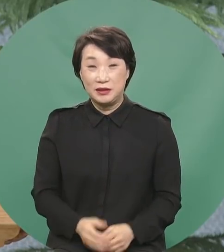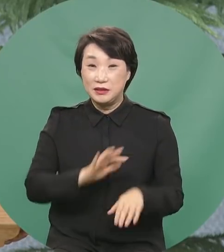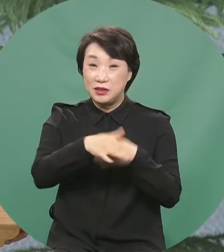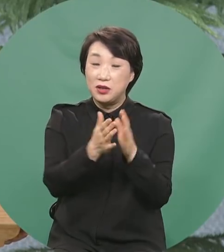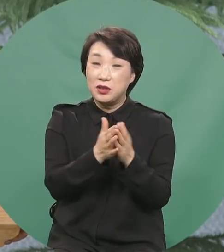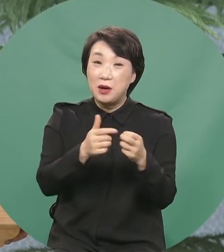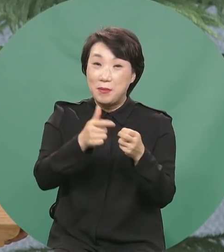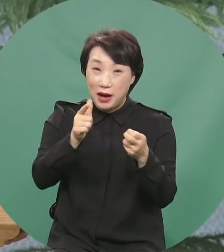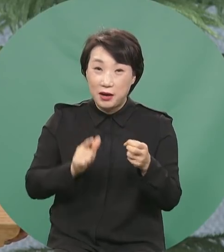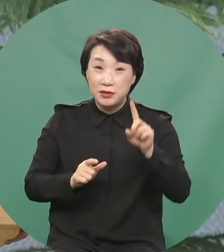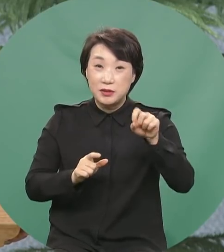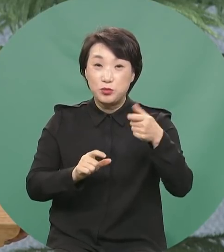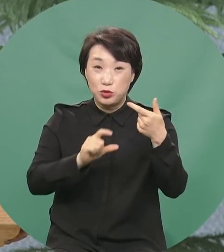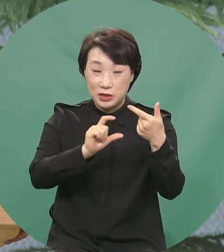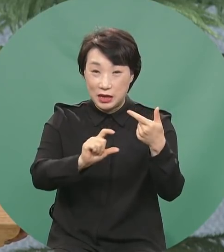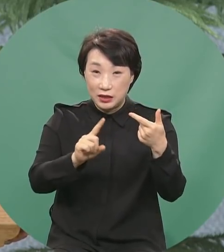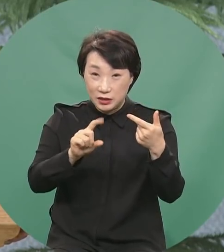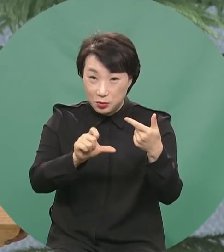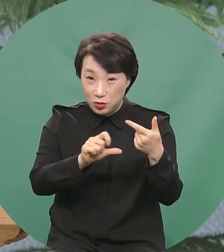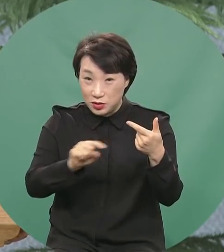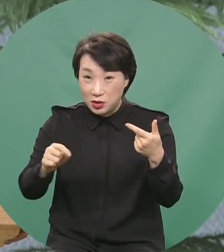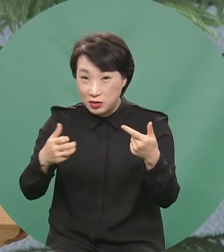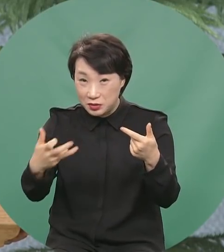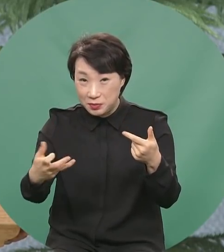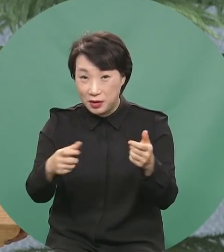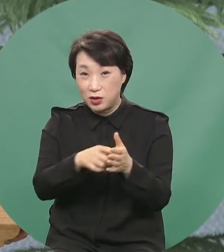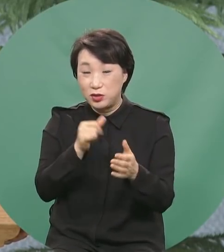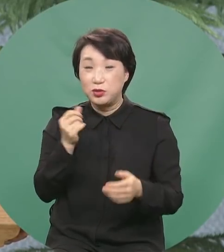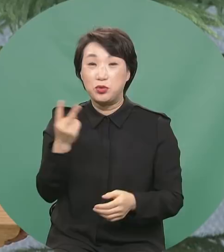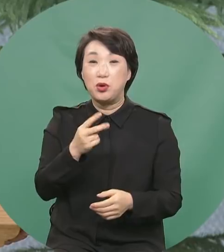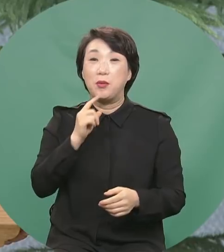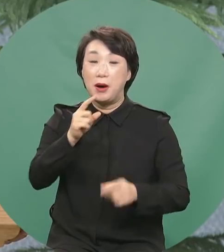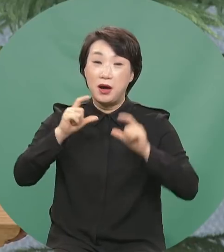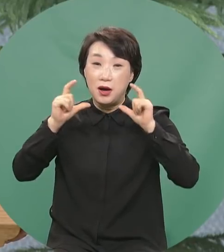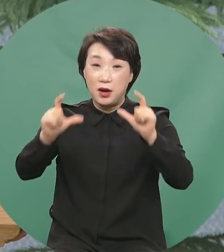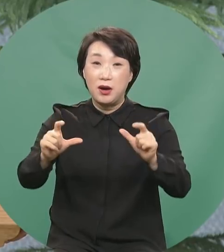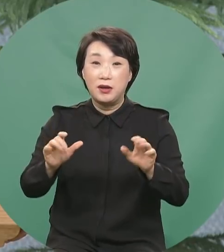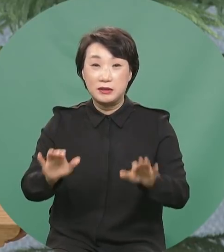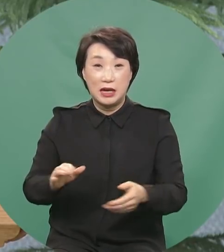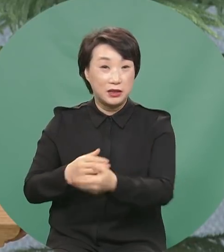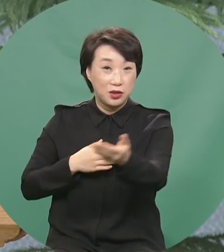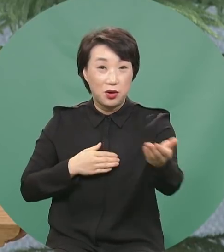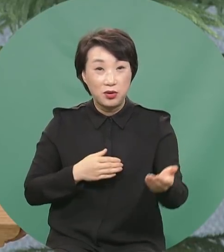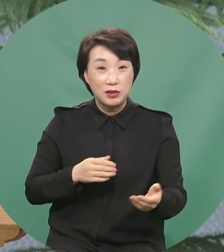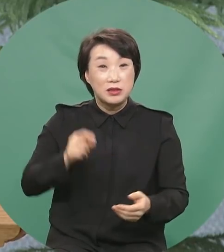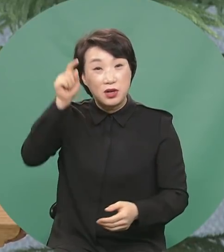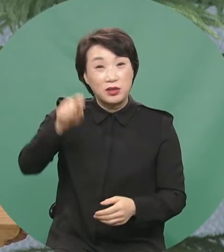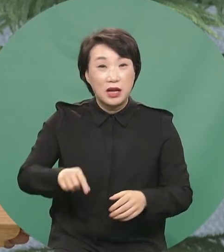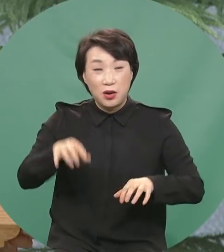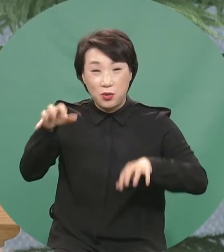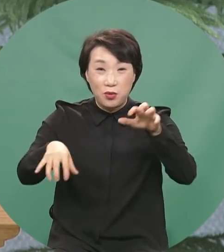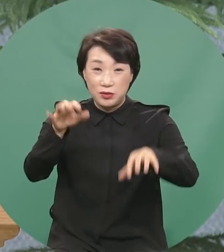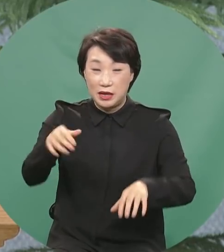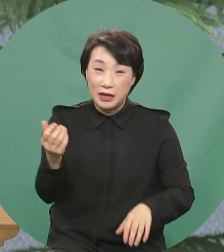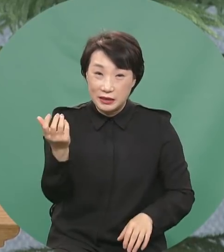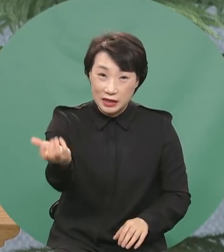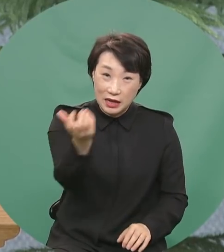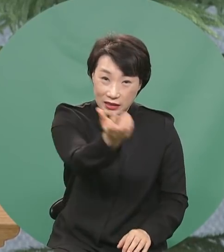마가복음 16장 15절로 18절에 또 가라사대 너희는 온 천하에